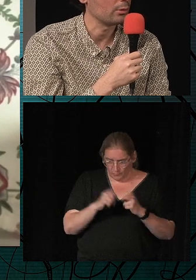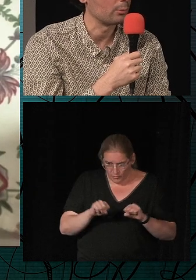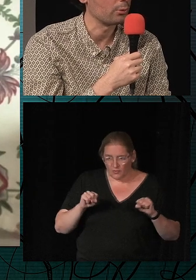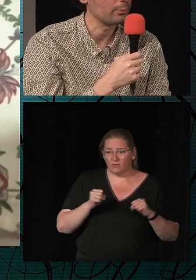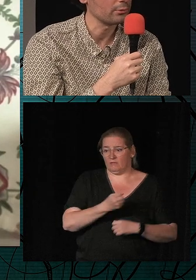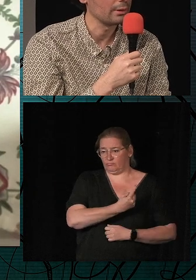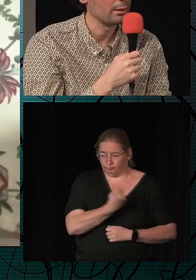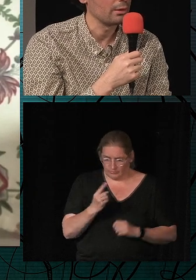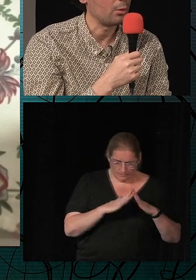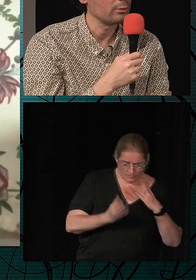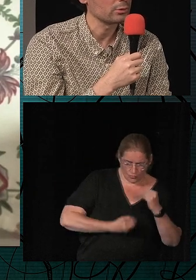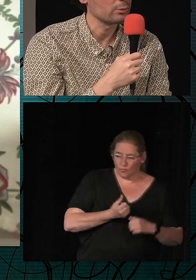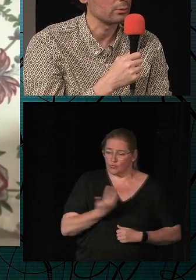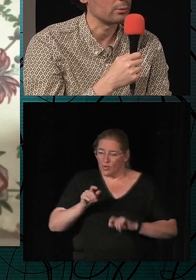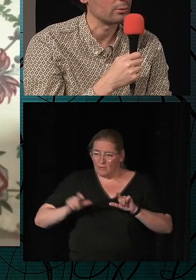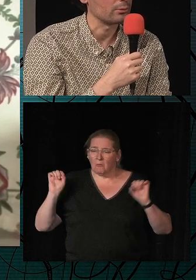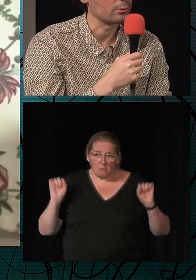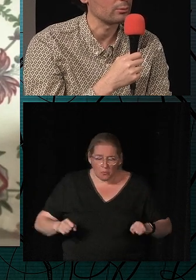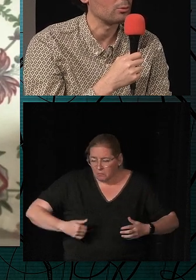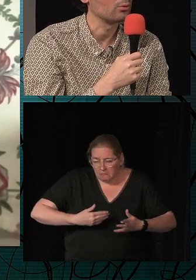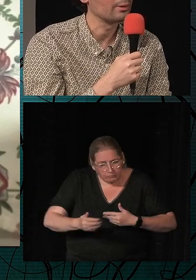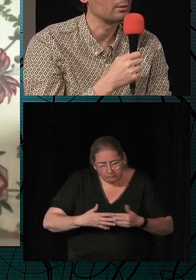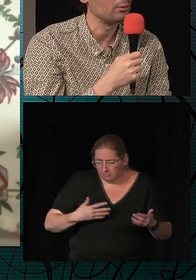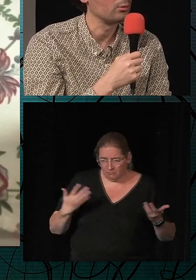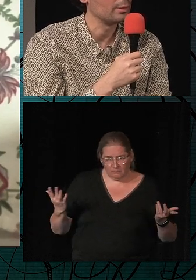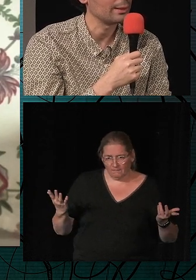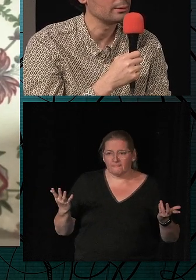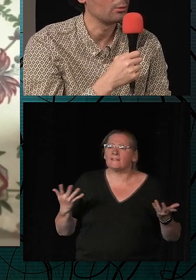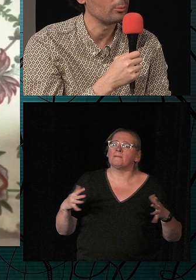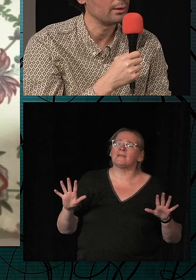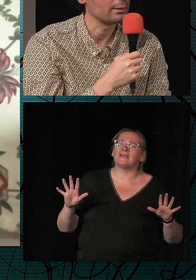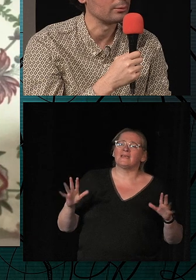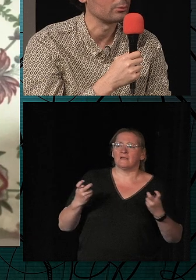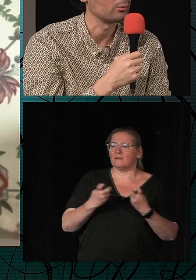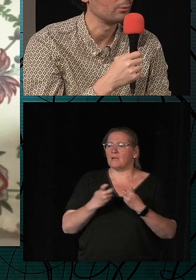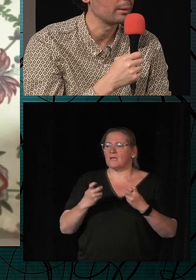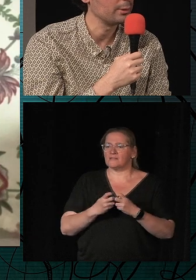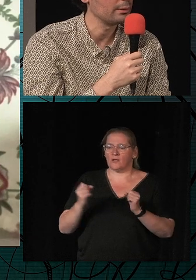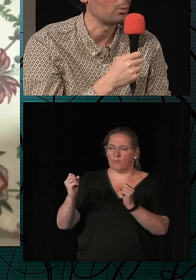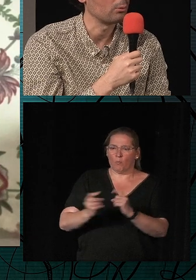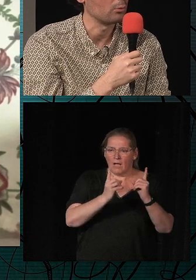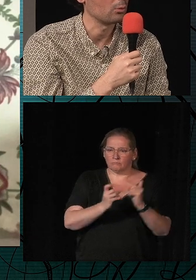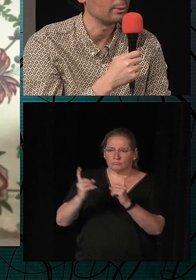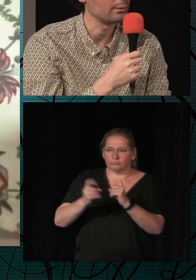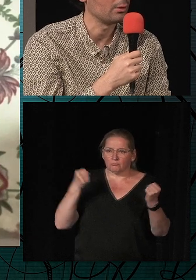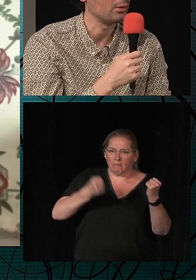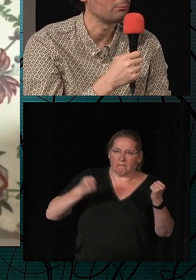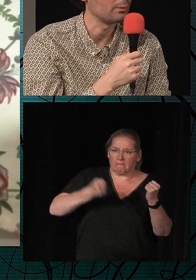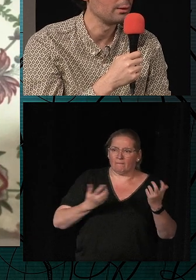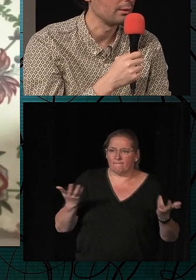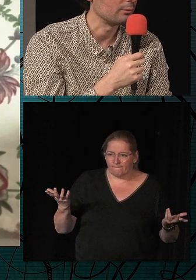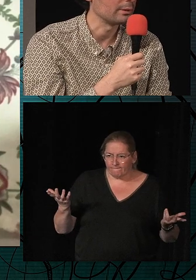plusieurs peu importe en revanche euh le les parties de combat et de donc le gameplay o on